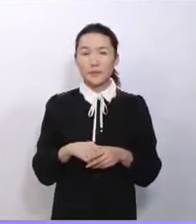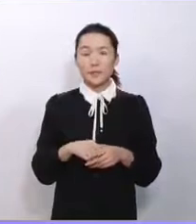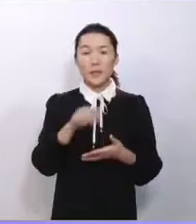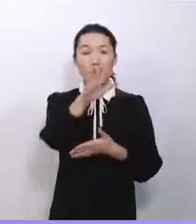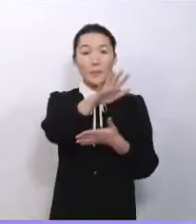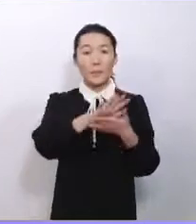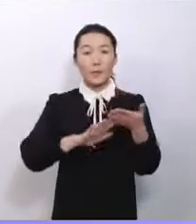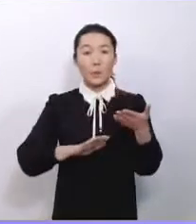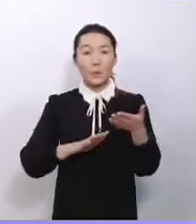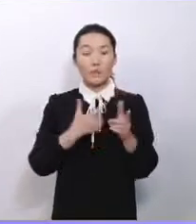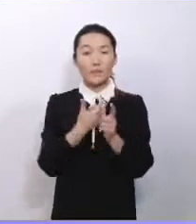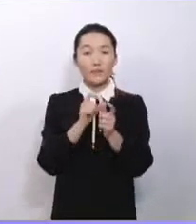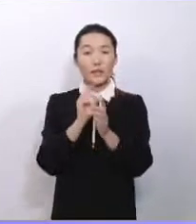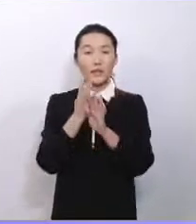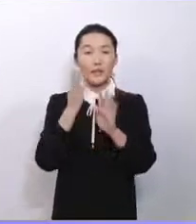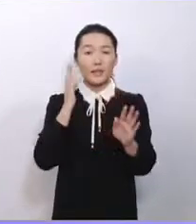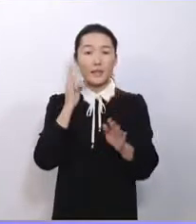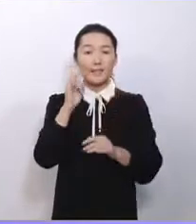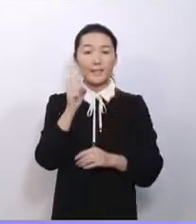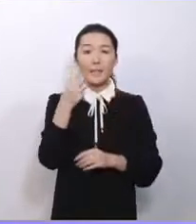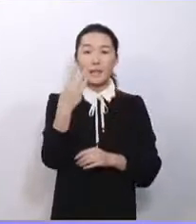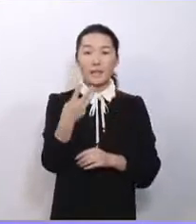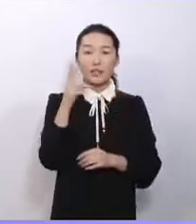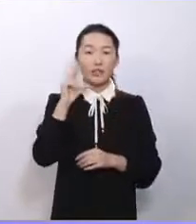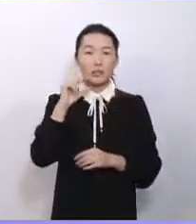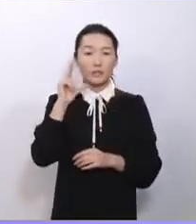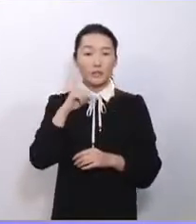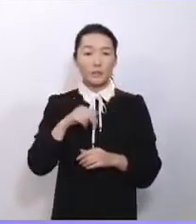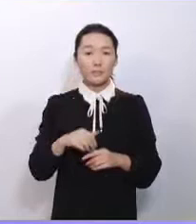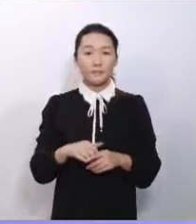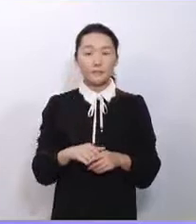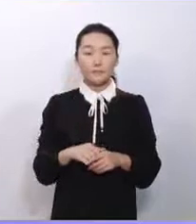Продолжите данный числовой ряд на 3 числа.